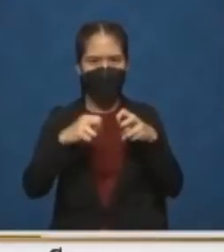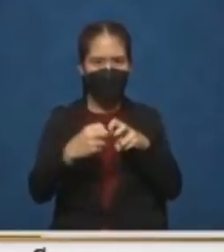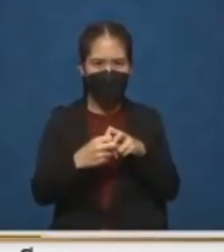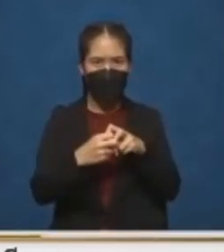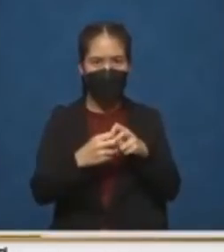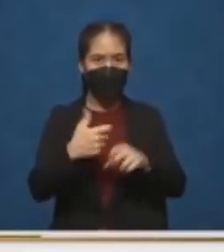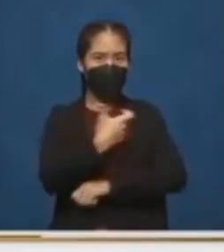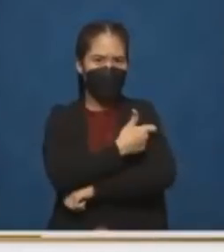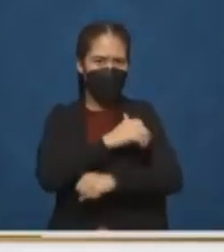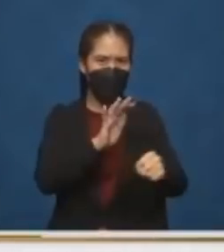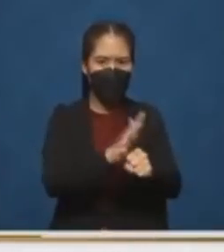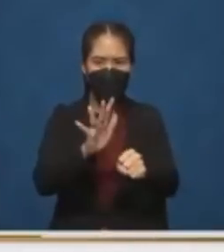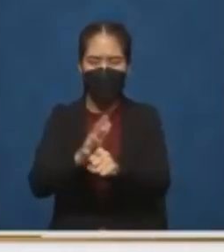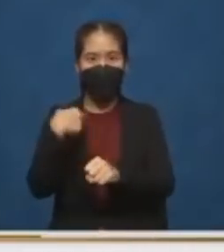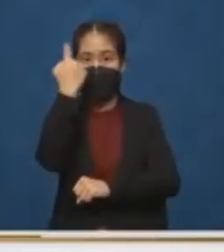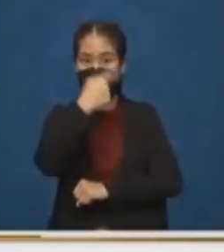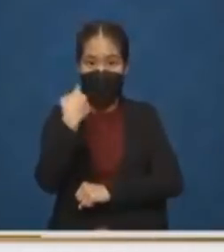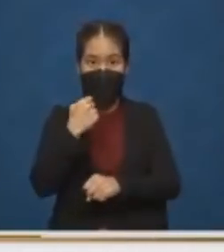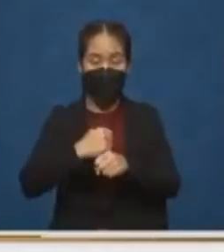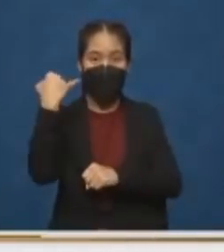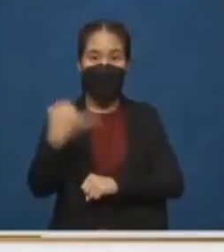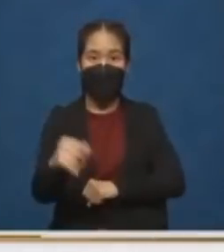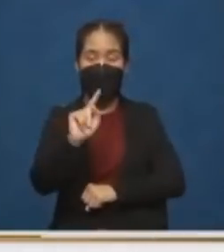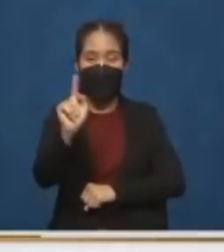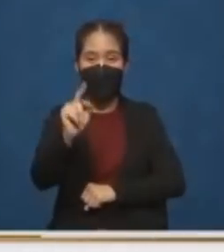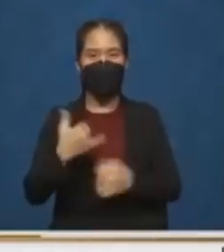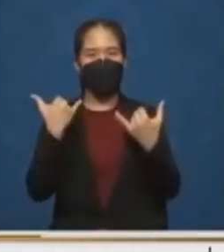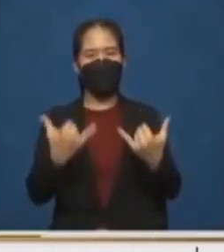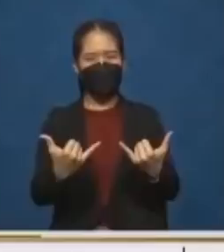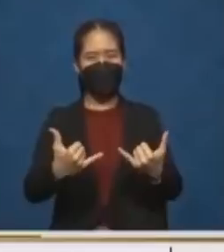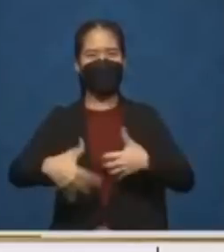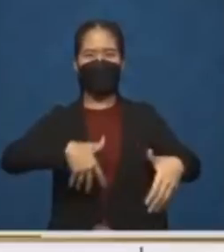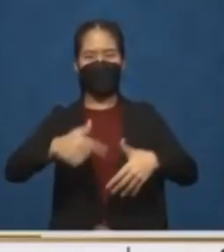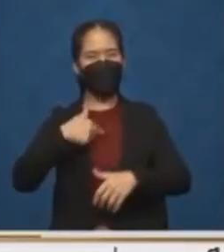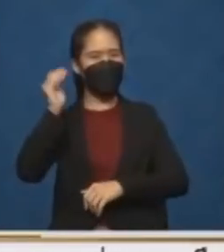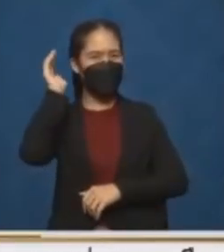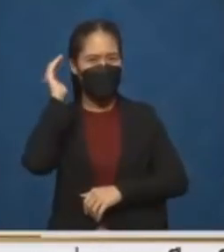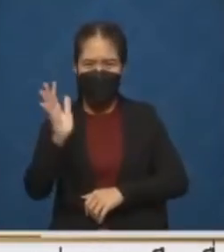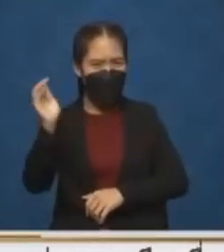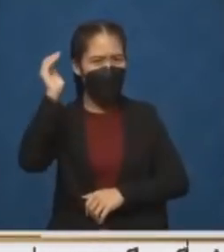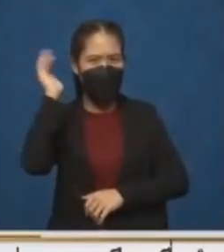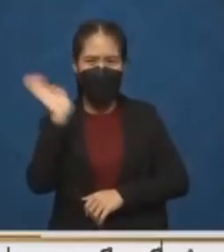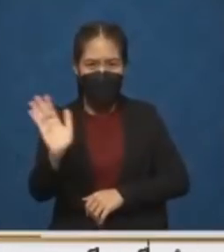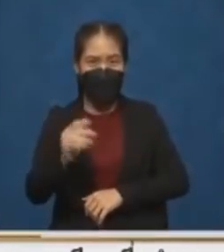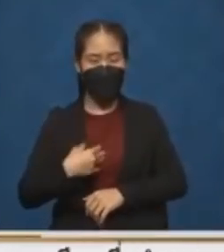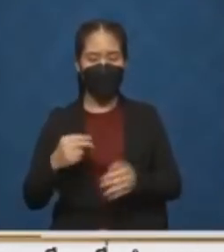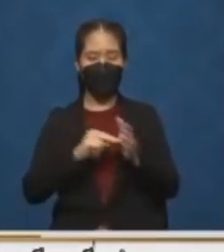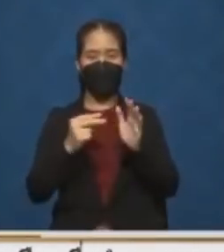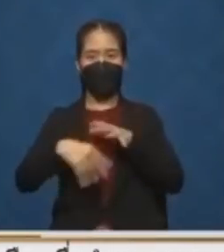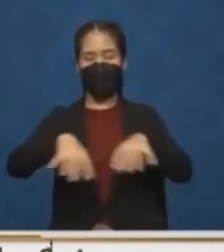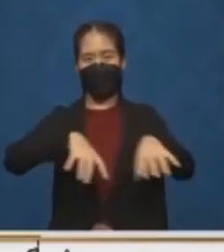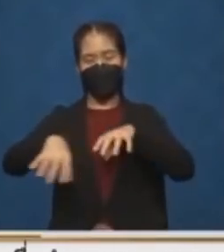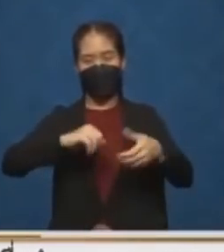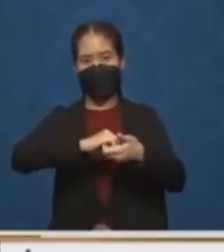วันนี้เพื่เหตุนี้แล้ครทั้ประทราระชาชนเขาถงไม่เชื่อใจรัฐบาลนี่คือการบริหารสัญาทมีความผด